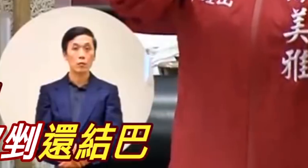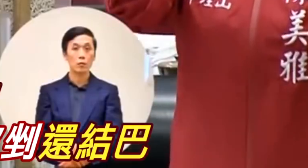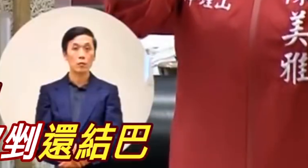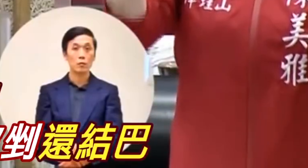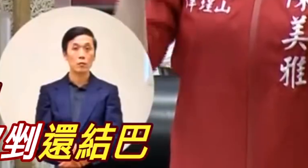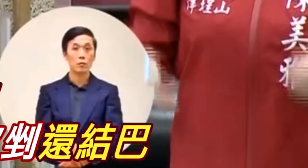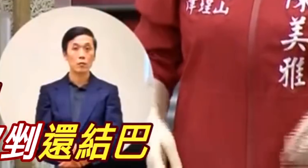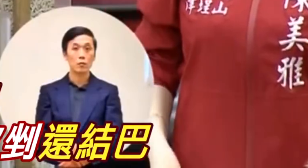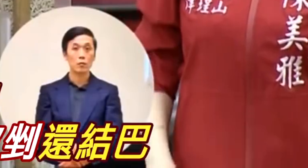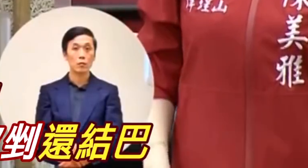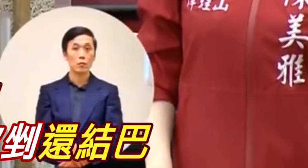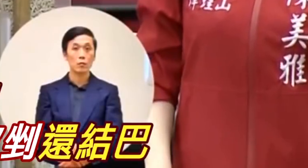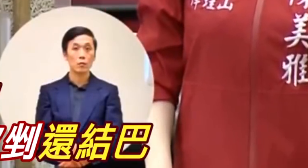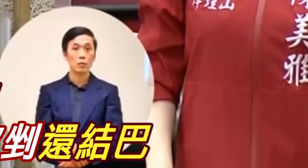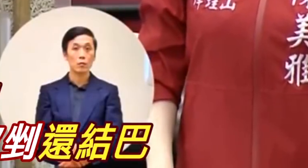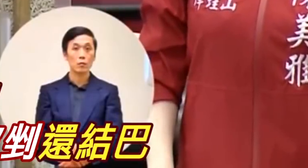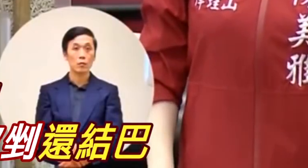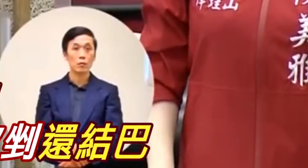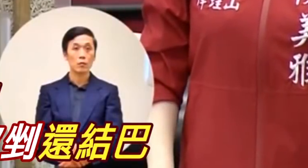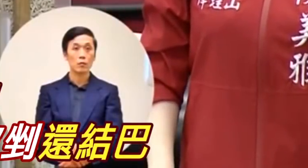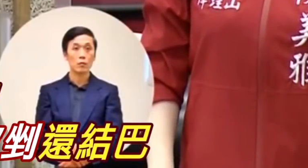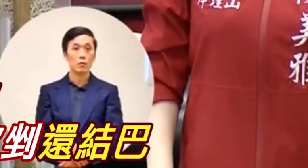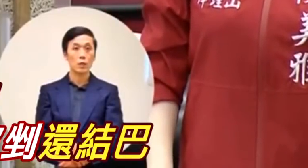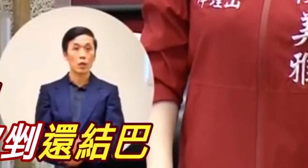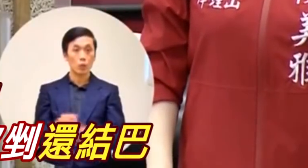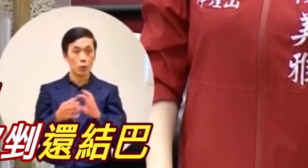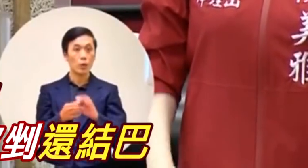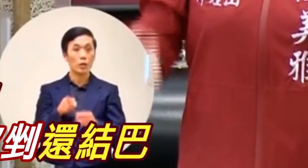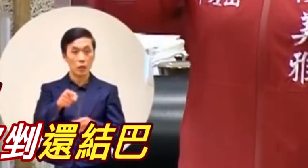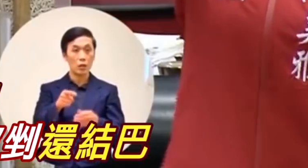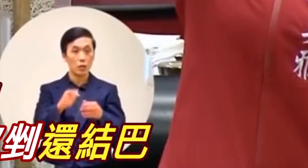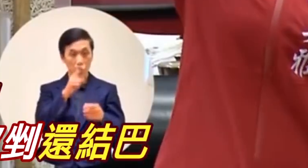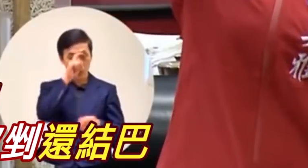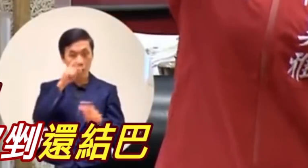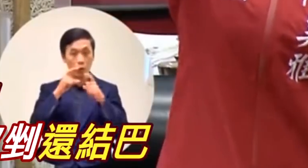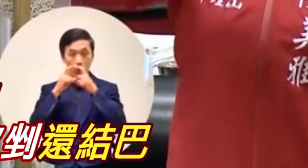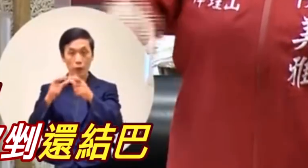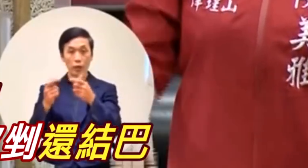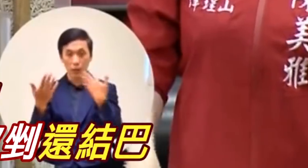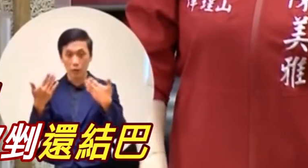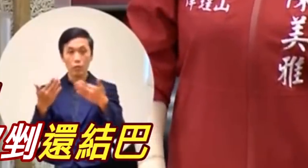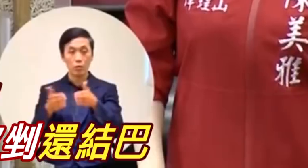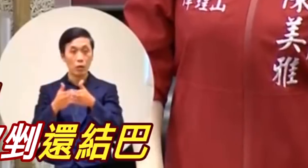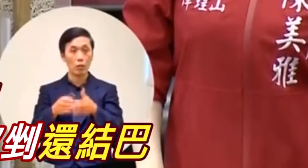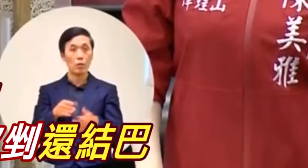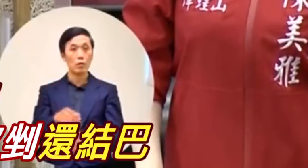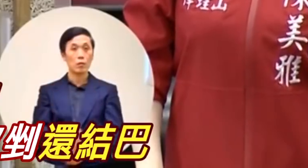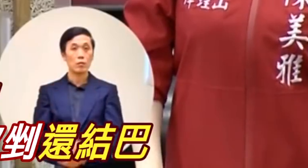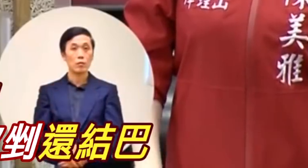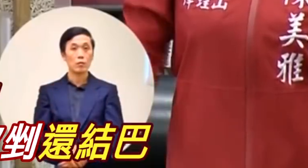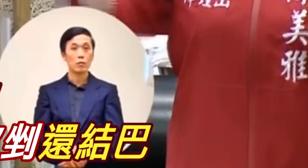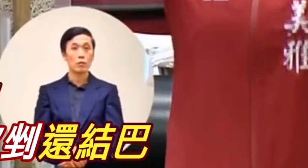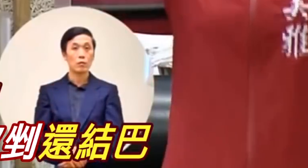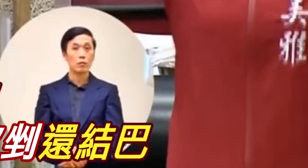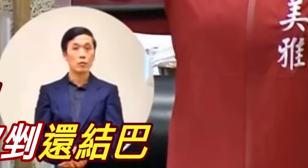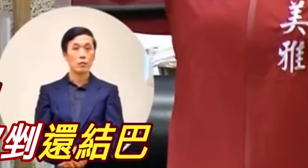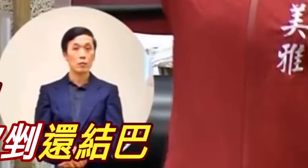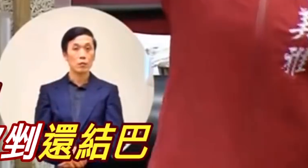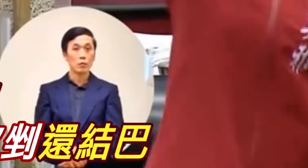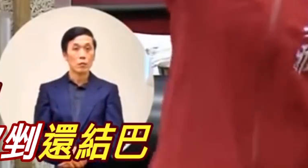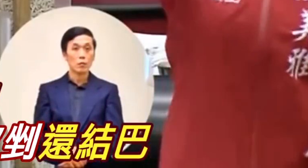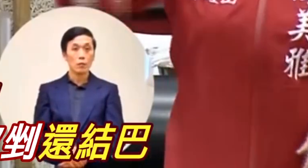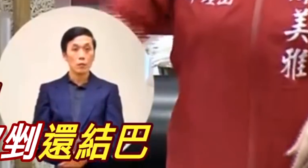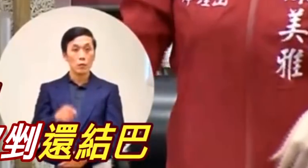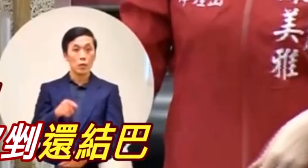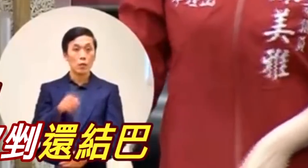所以你要更做更清楚的一个答复哈。那 答不出来，局长你要这样讲。 好，你们答不